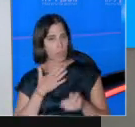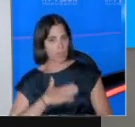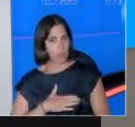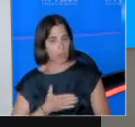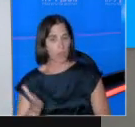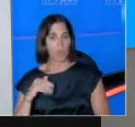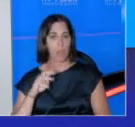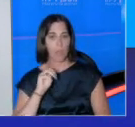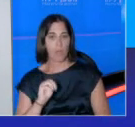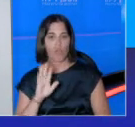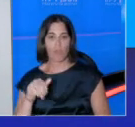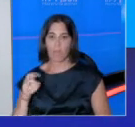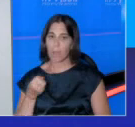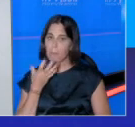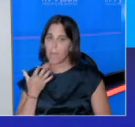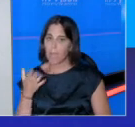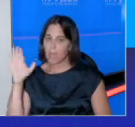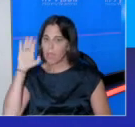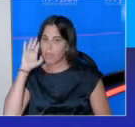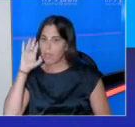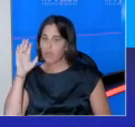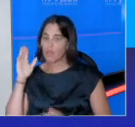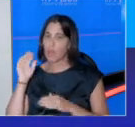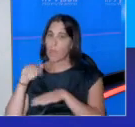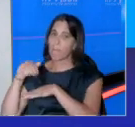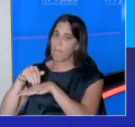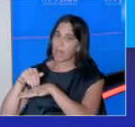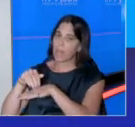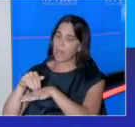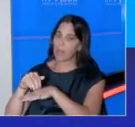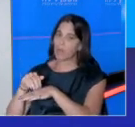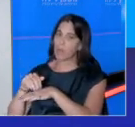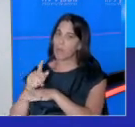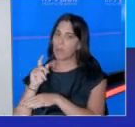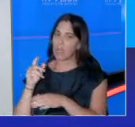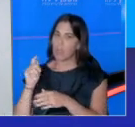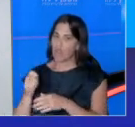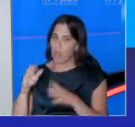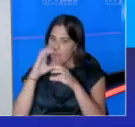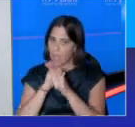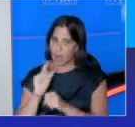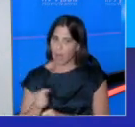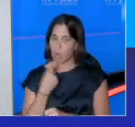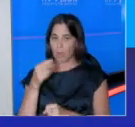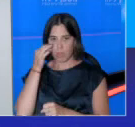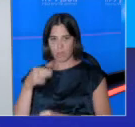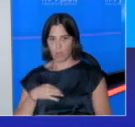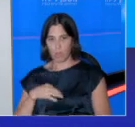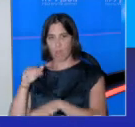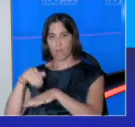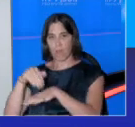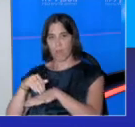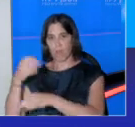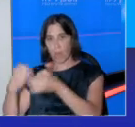גם משה וגם פרח, תקשיבו לפנינו, כמובן פנינו, היו פניות ממשכן לילה לכולם, שימו לב לפניות, פנינו